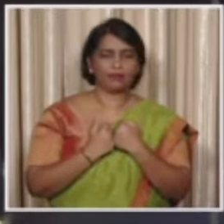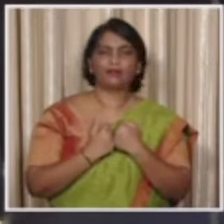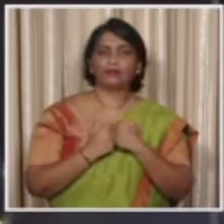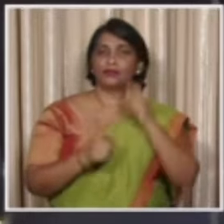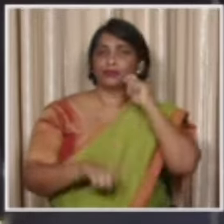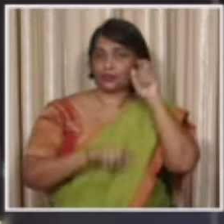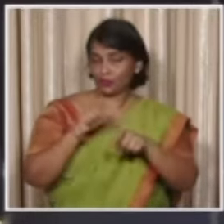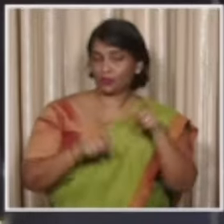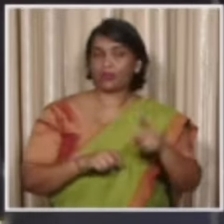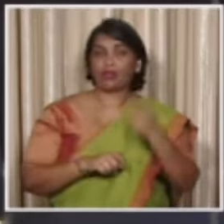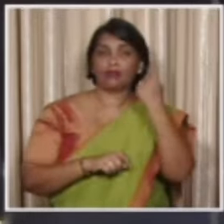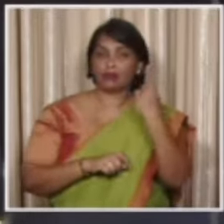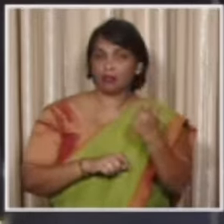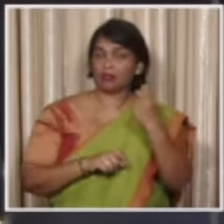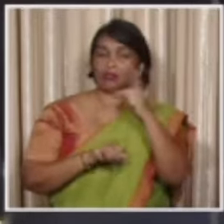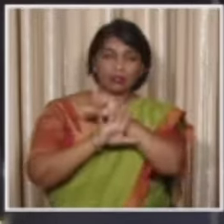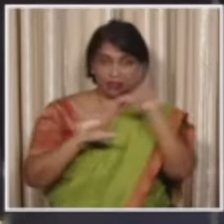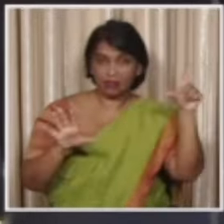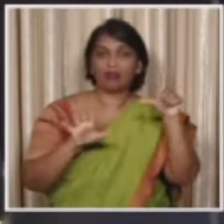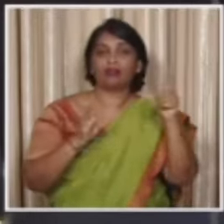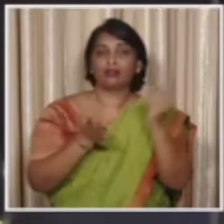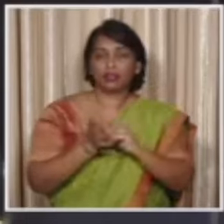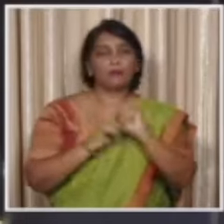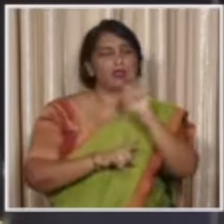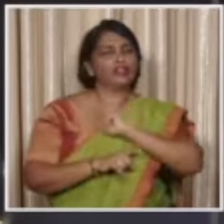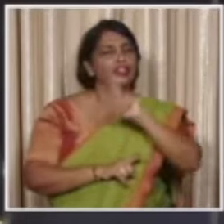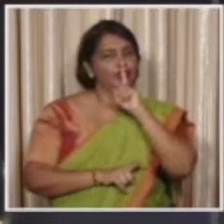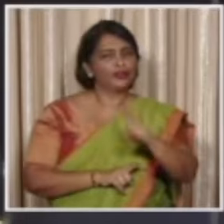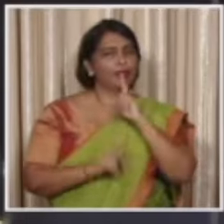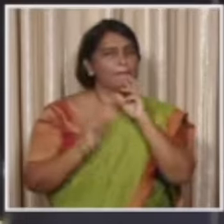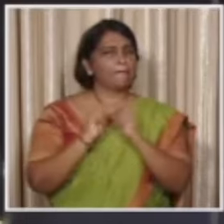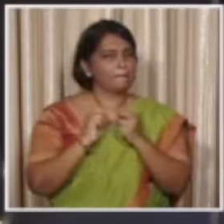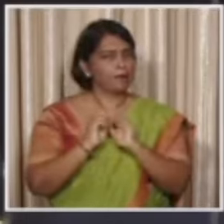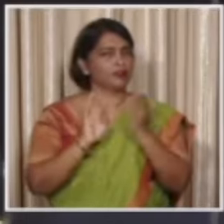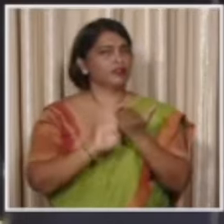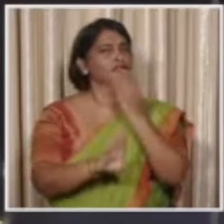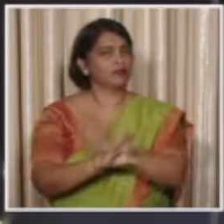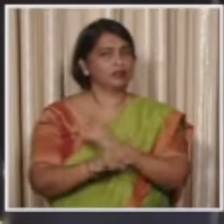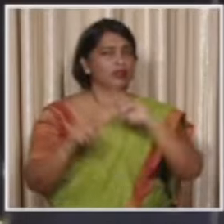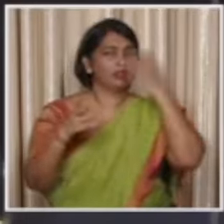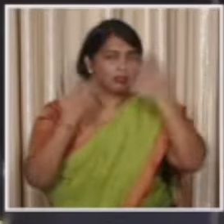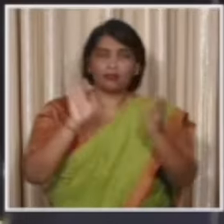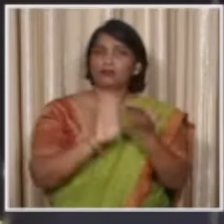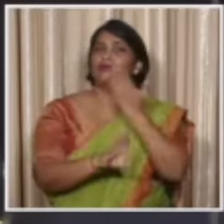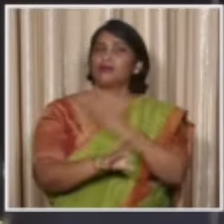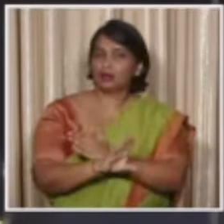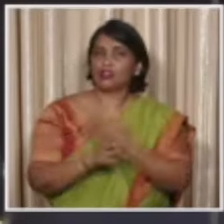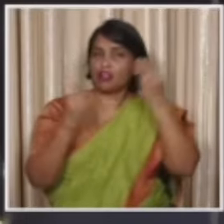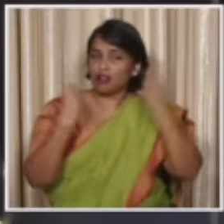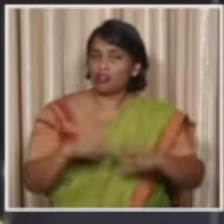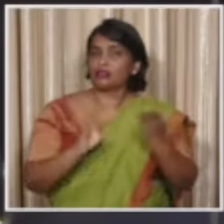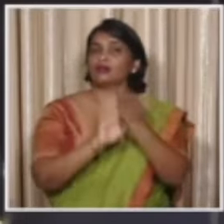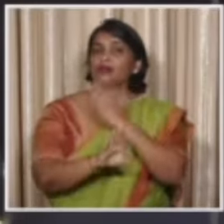මිනිස්සු 17 පාරක් මේ පාර්ලිමේන්තුවට කිව්වා මේ කලබලේ වෙන්න කලින් මිනි මැරෙන්න කලින් බංගලොත් වෙන